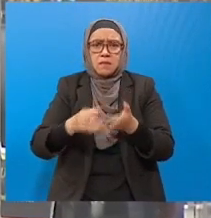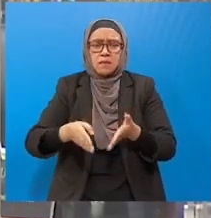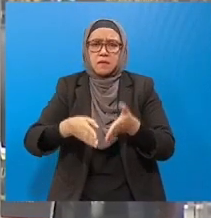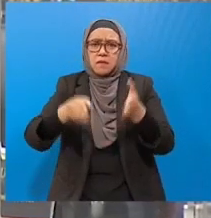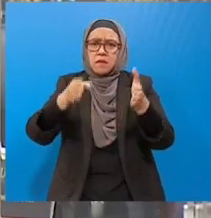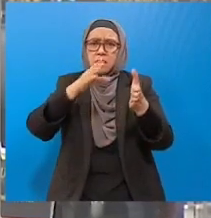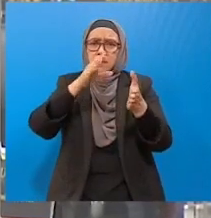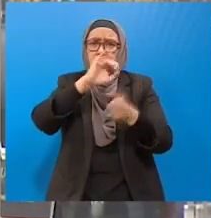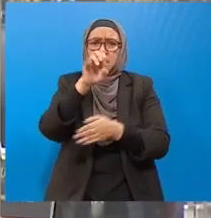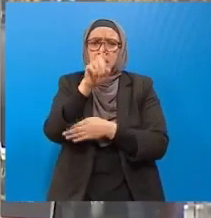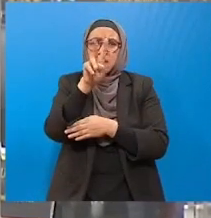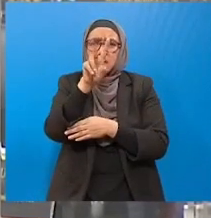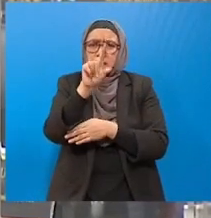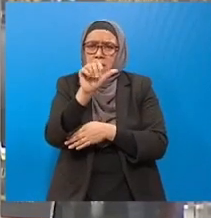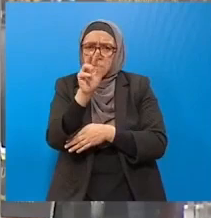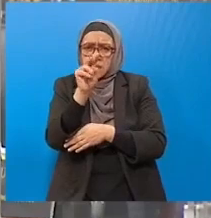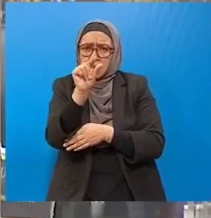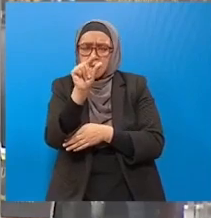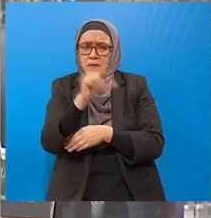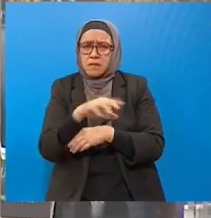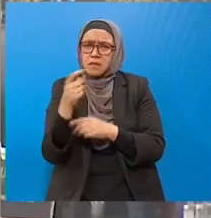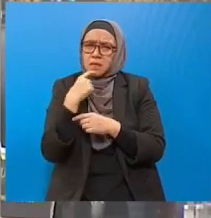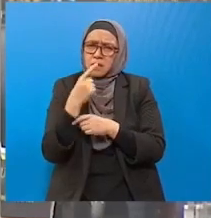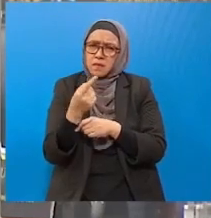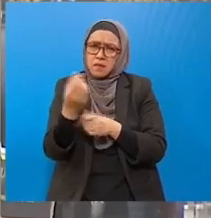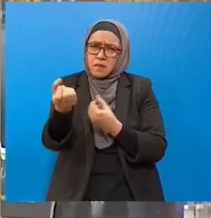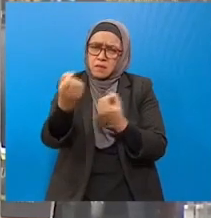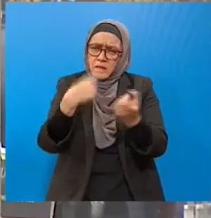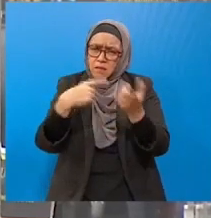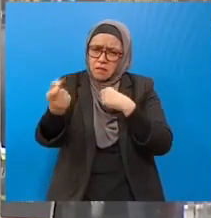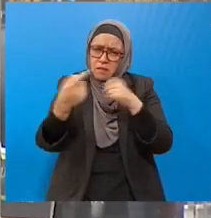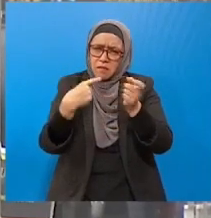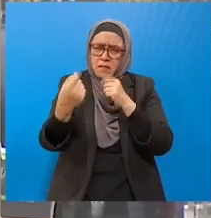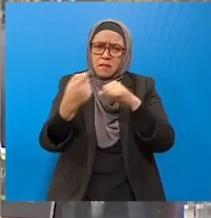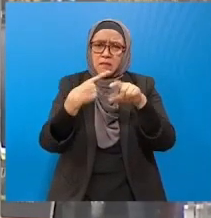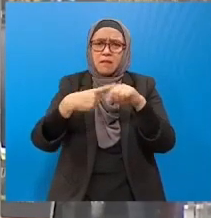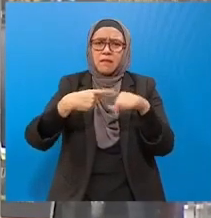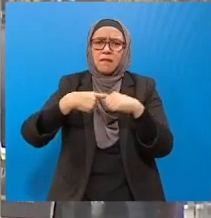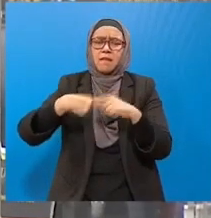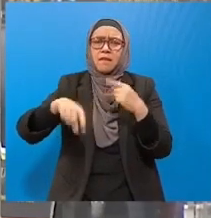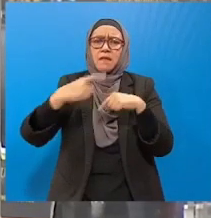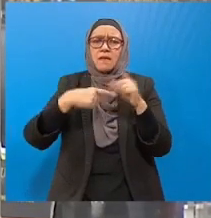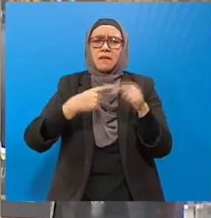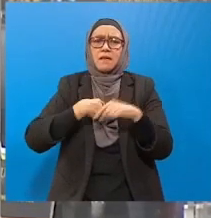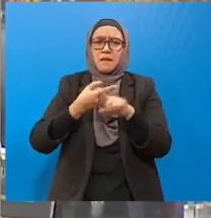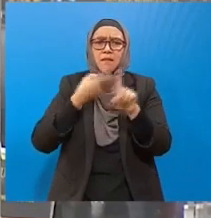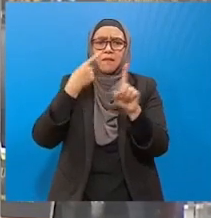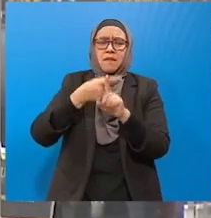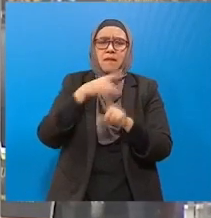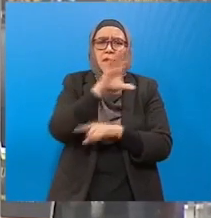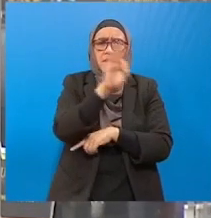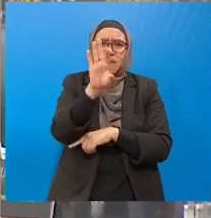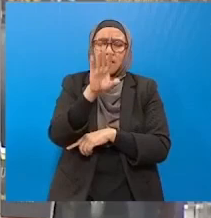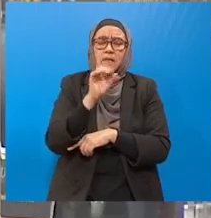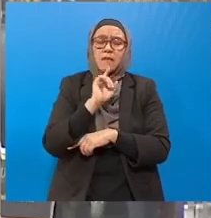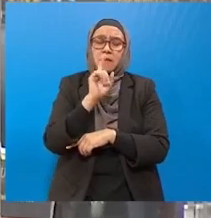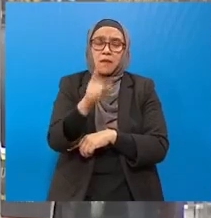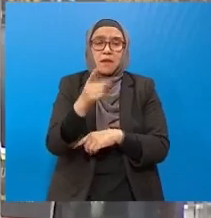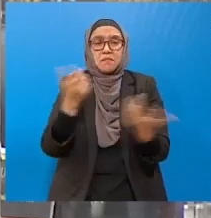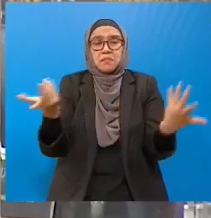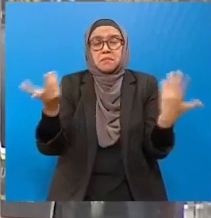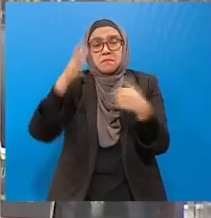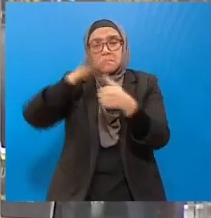menerima kecaman yang yang hebat dengan halaman sosial namun begitu saya yakin hantaman netizen ini adalah karena mereka sayangkan valkry